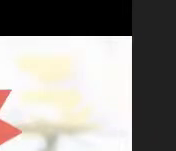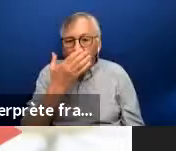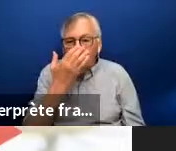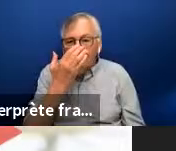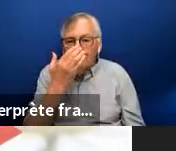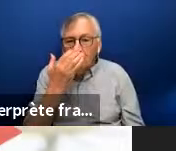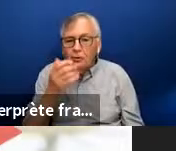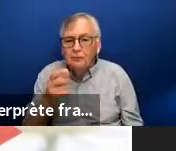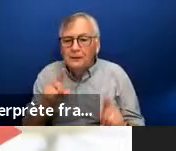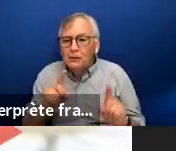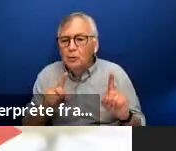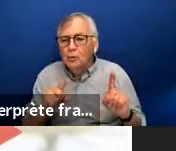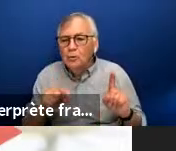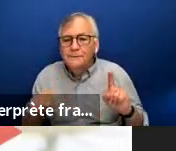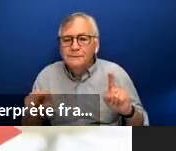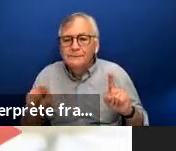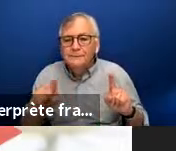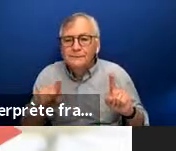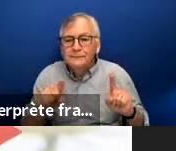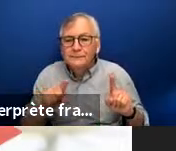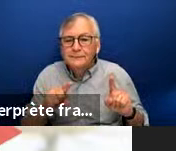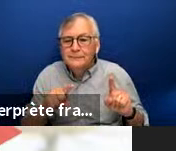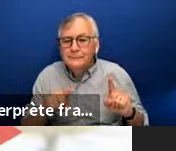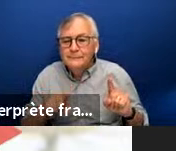OK. Est-ce qu'on a fait le tour?